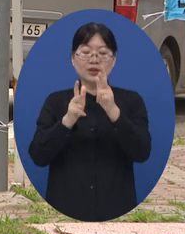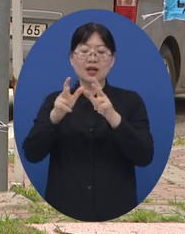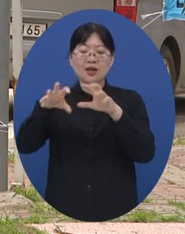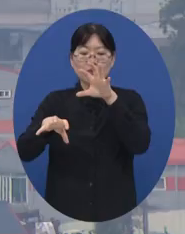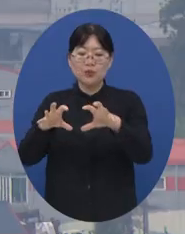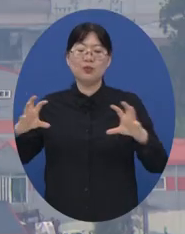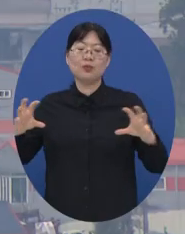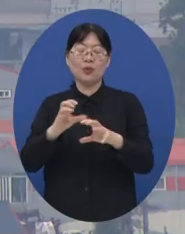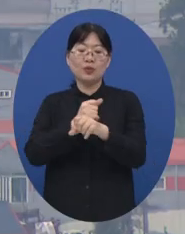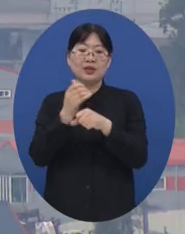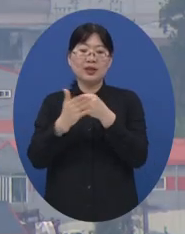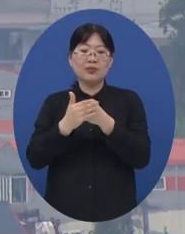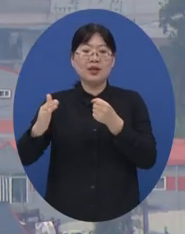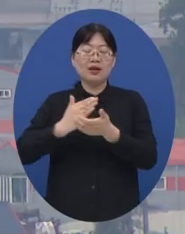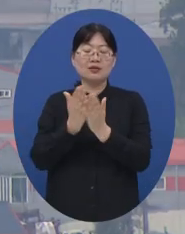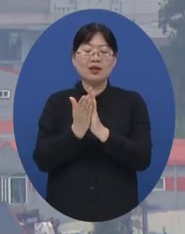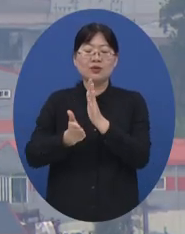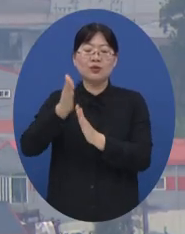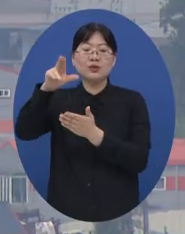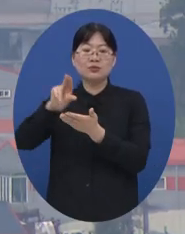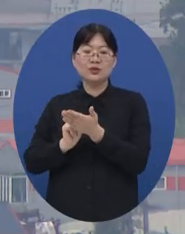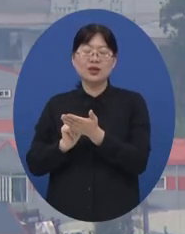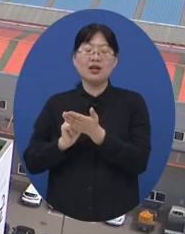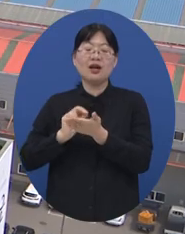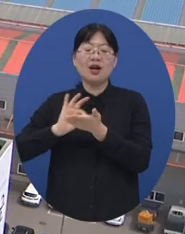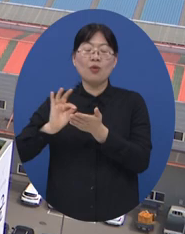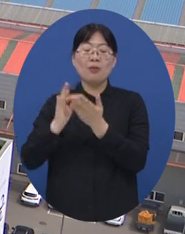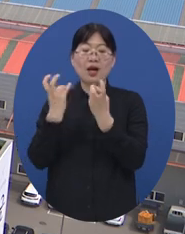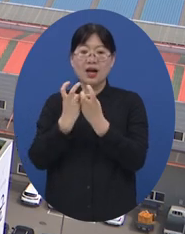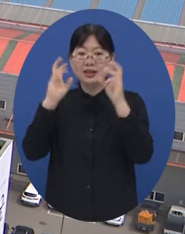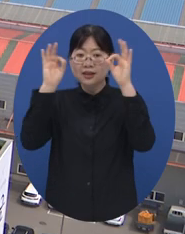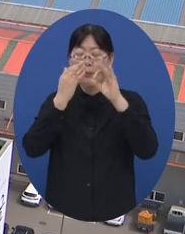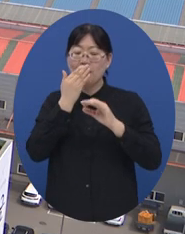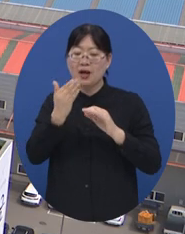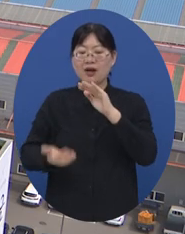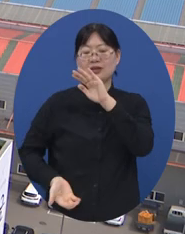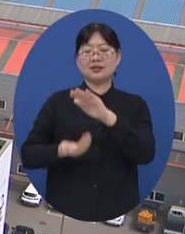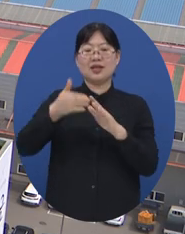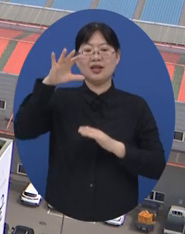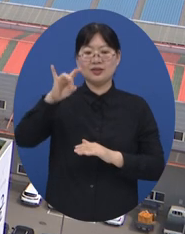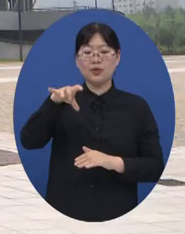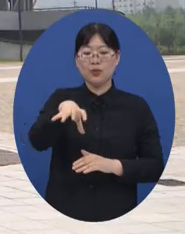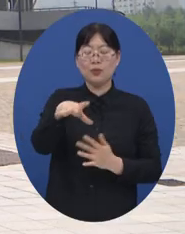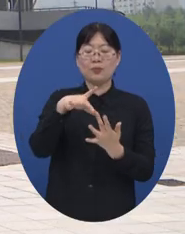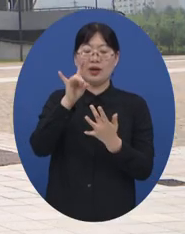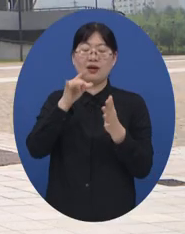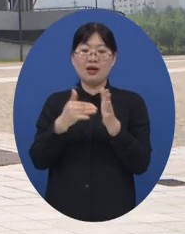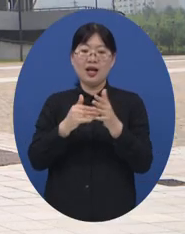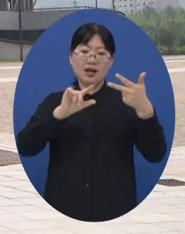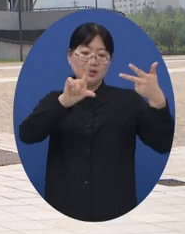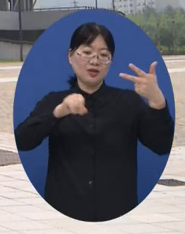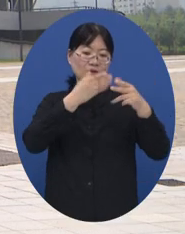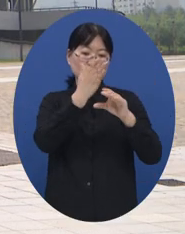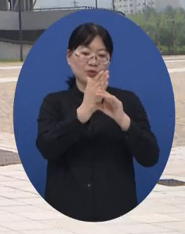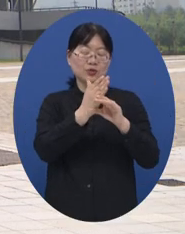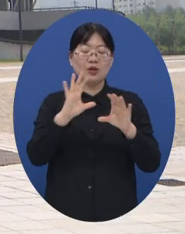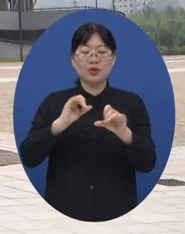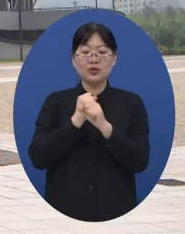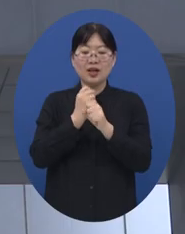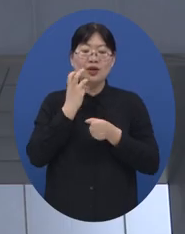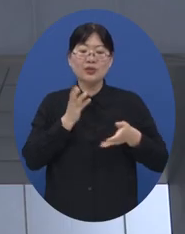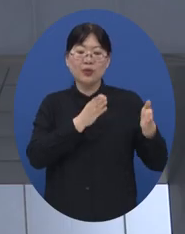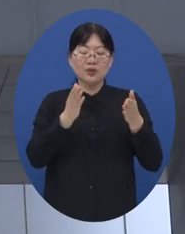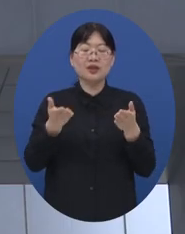밀집해 있어 드론을 통해 다양한 도시 문제 활용 방안을 알아볼 수 있는 최적지로 꼽혔습니다. 7월 중으로